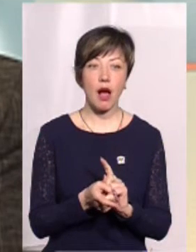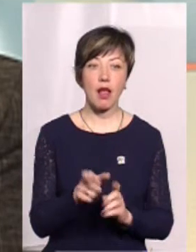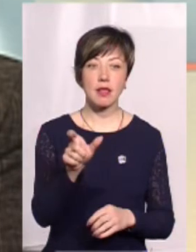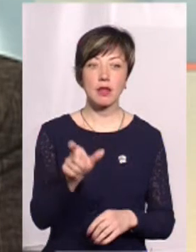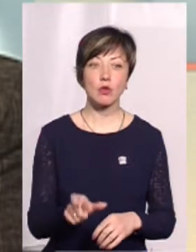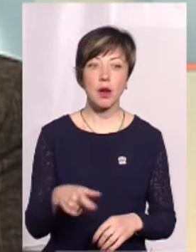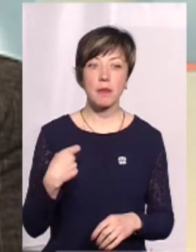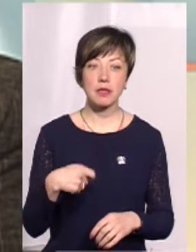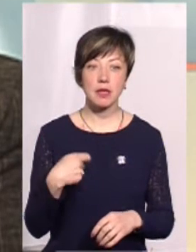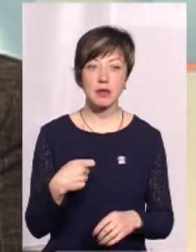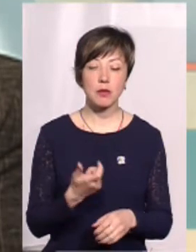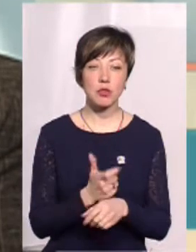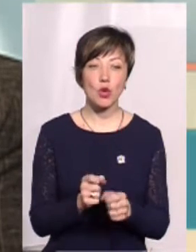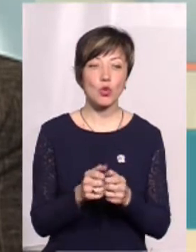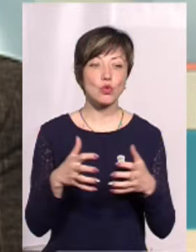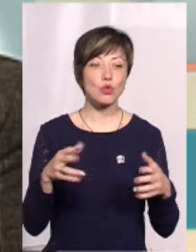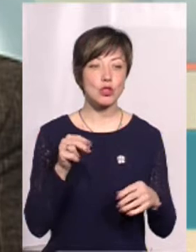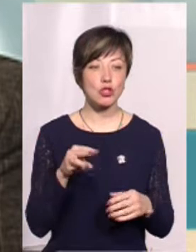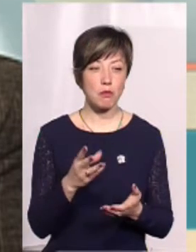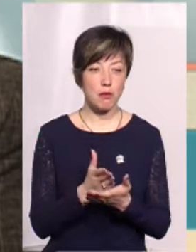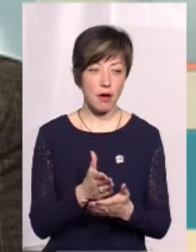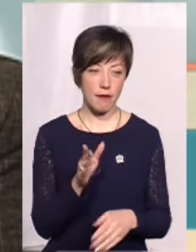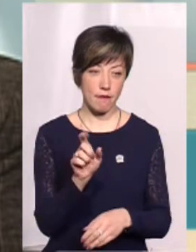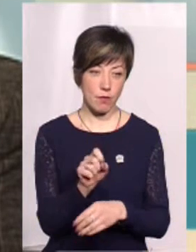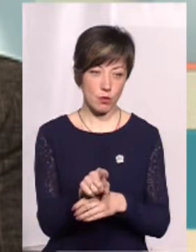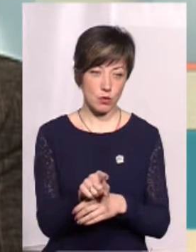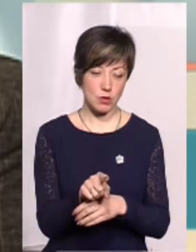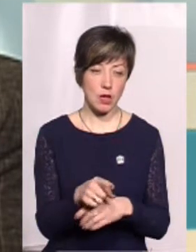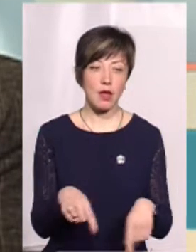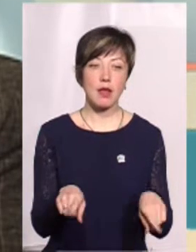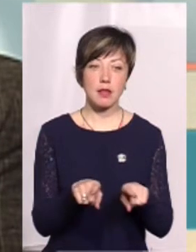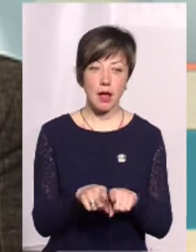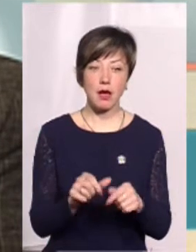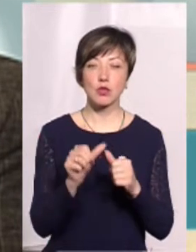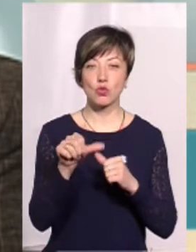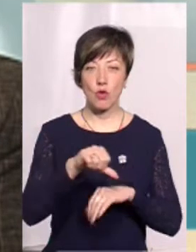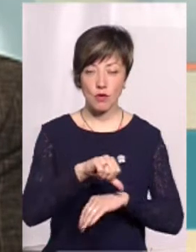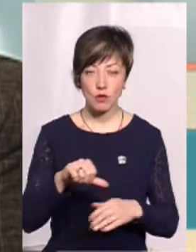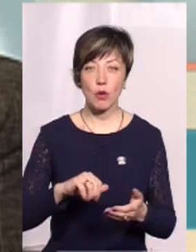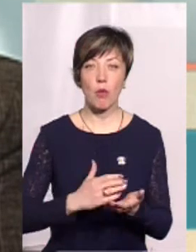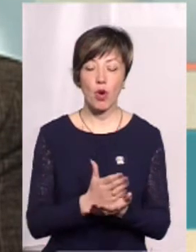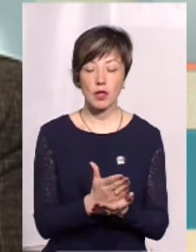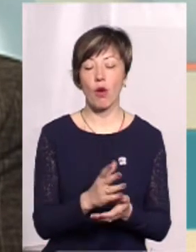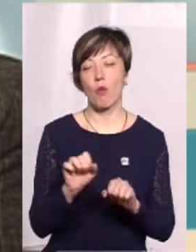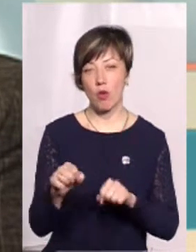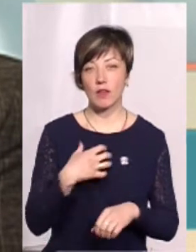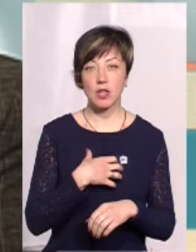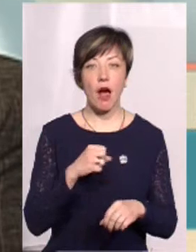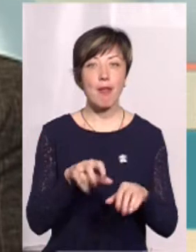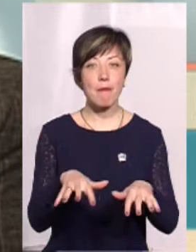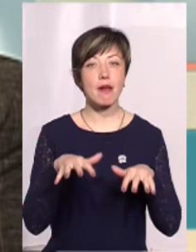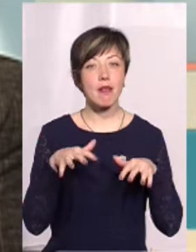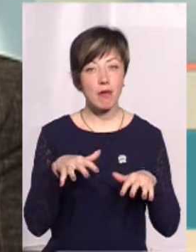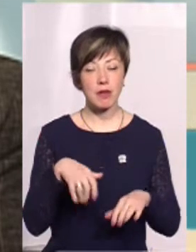роздута, посада президента більше роздута, ніж вона має функцій. Так, звичайно, це зовнішня політика, це оборона, це важливо, але ну,